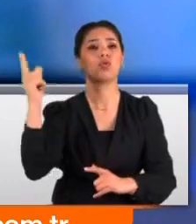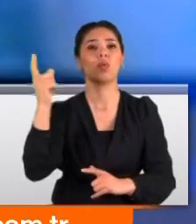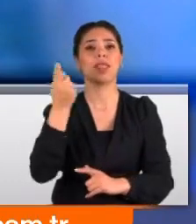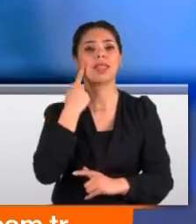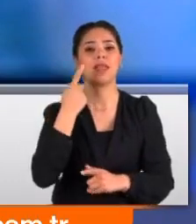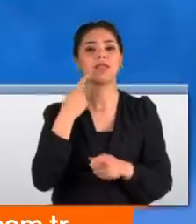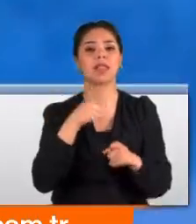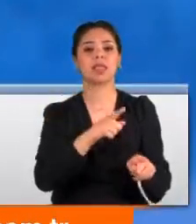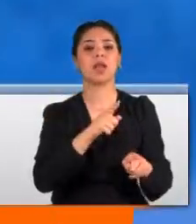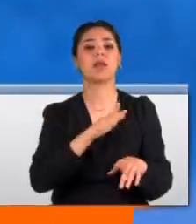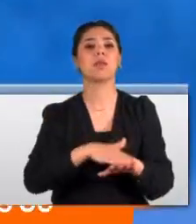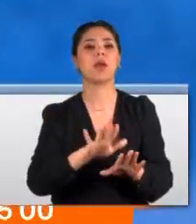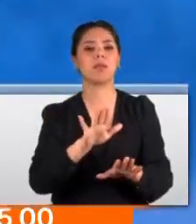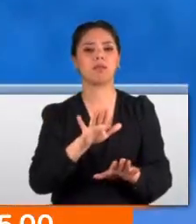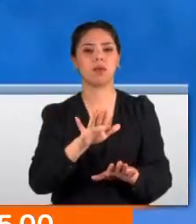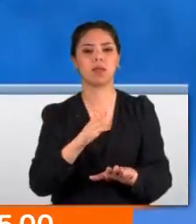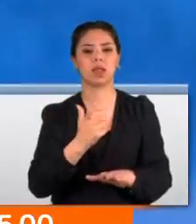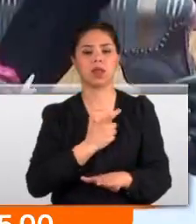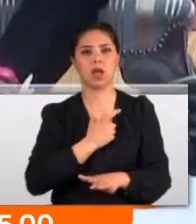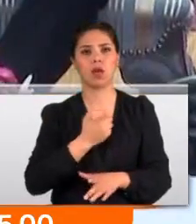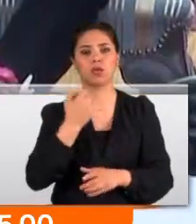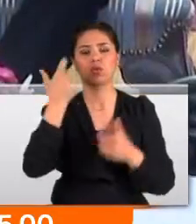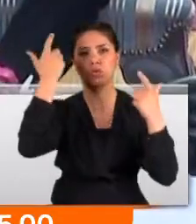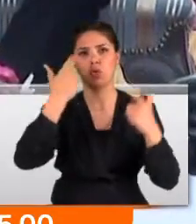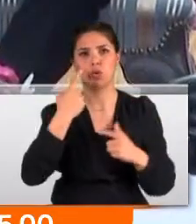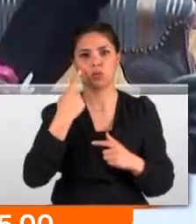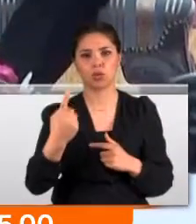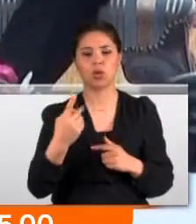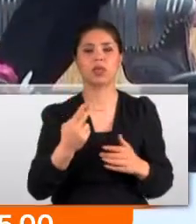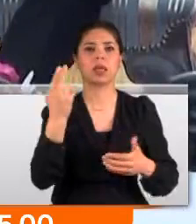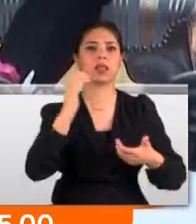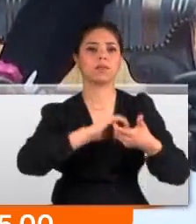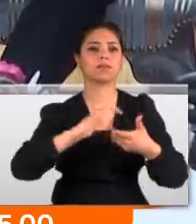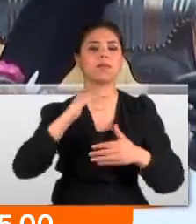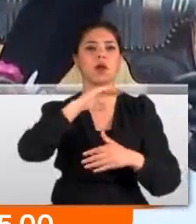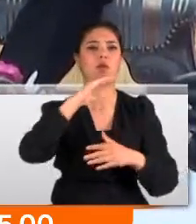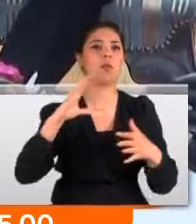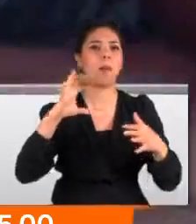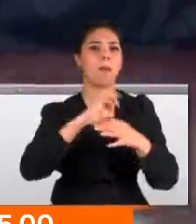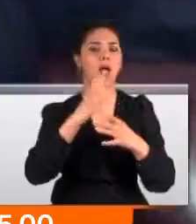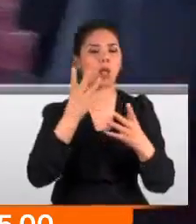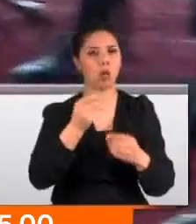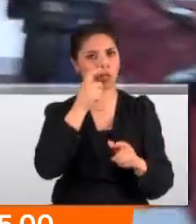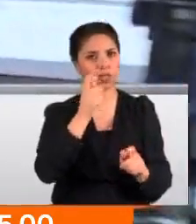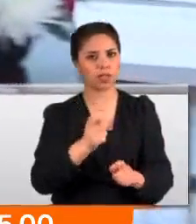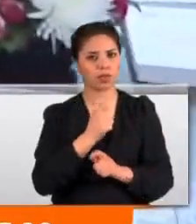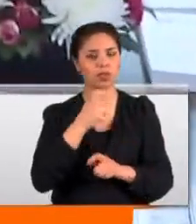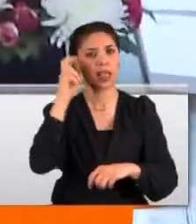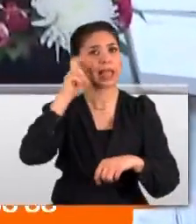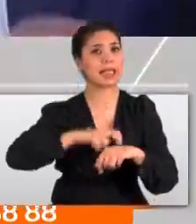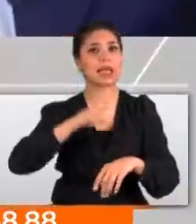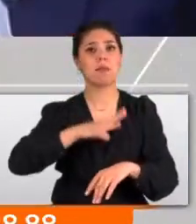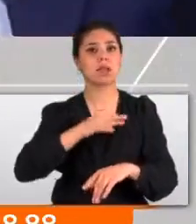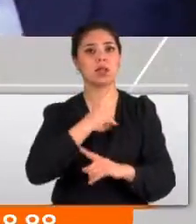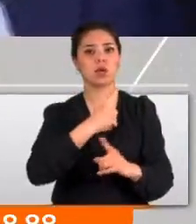takip etmemesi sıkıntıdır. Kanunun bir görevidir, yetkisidir. Yedili koalisyonun yurt dışı bağlantılarına dikkat çekti. İntikam almak